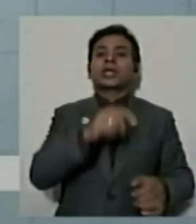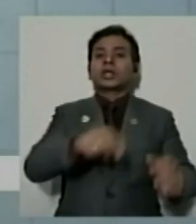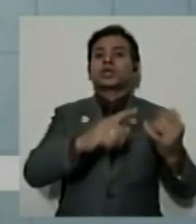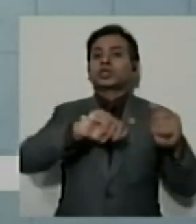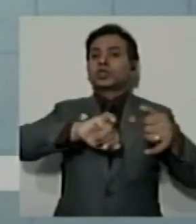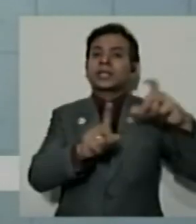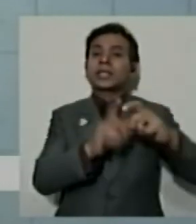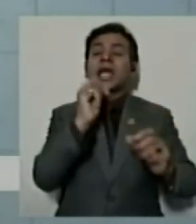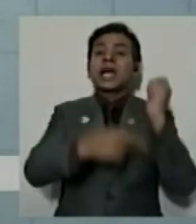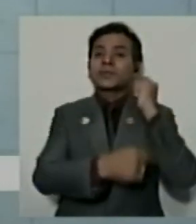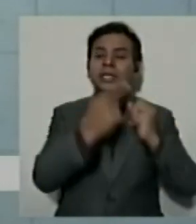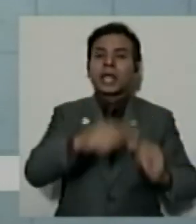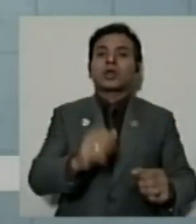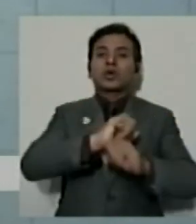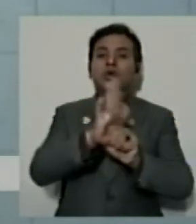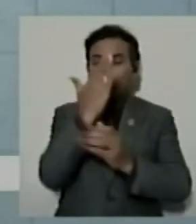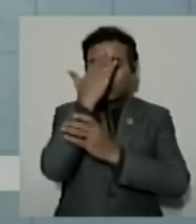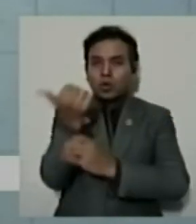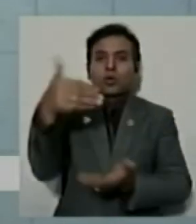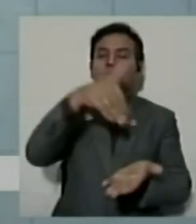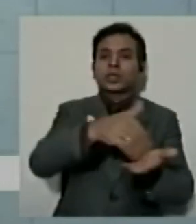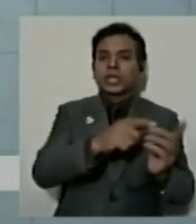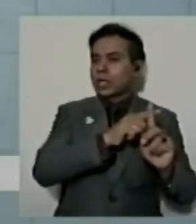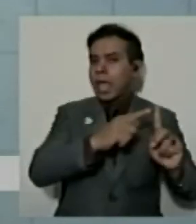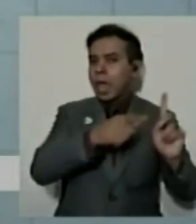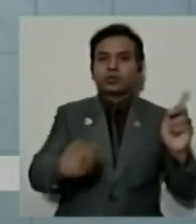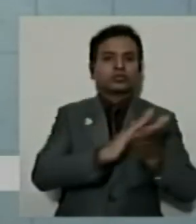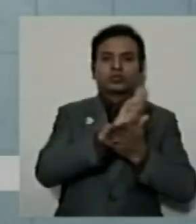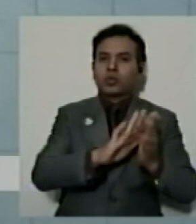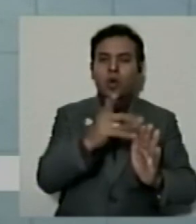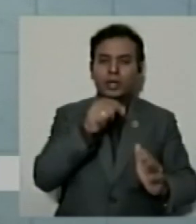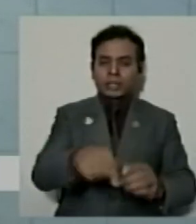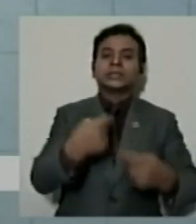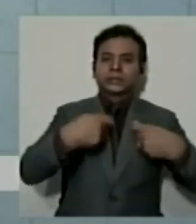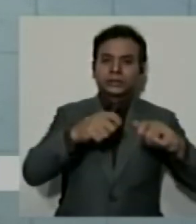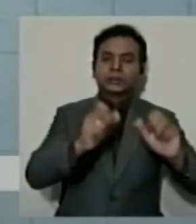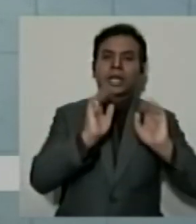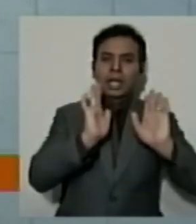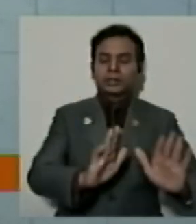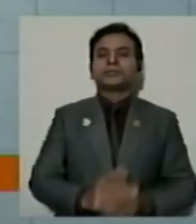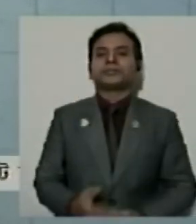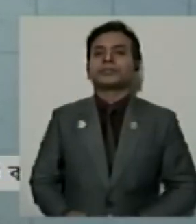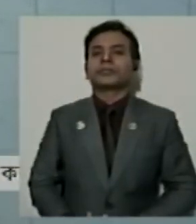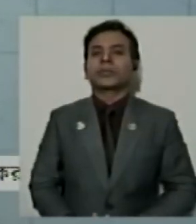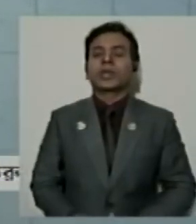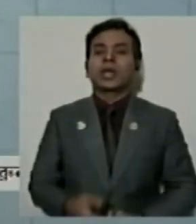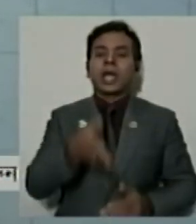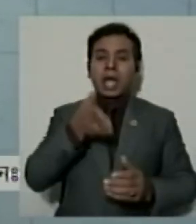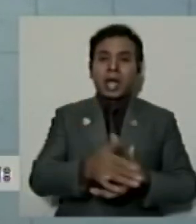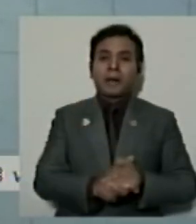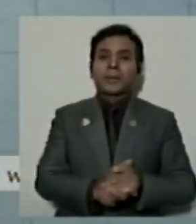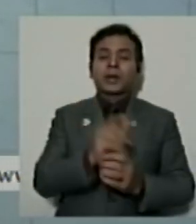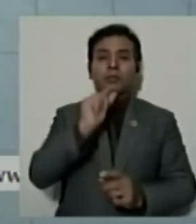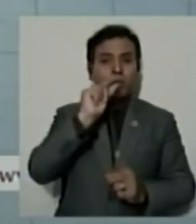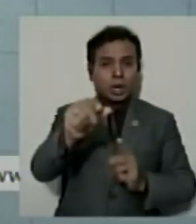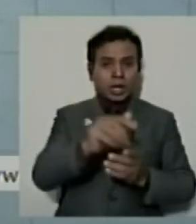রোগী ভর্তি করার জন্য। আমরা যে কয়েকটি ল্যাবের কথা বললাম, যে আমাদের 29টি ল্যাব থেকে আমরা রিপোর্ট পেয়েছি, এবং